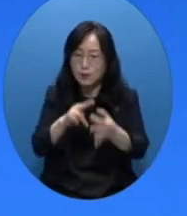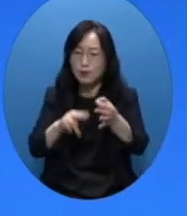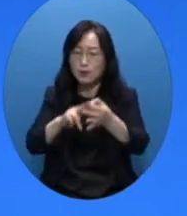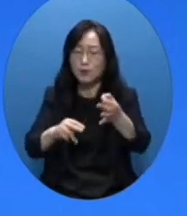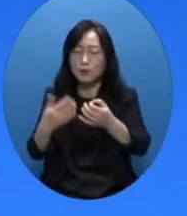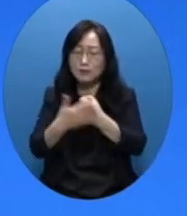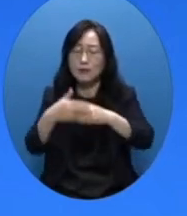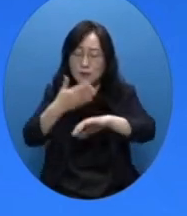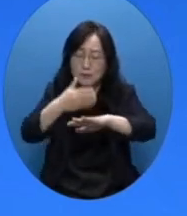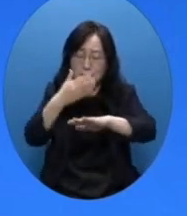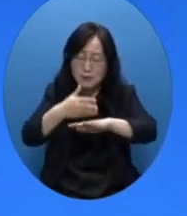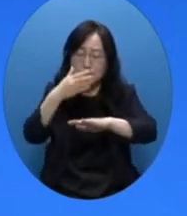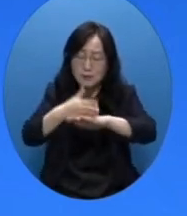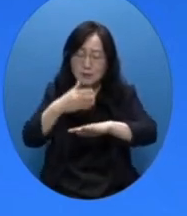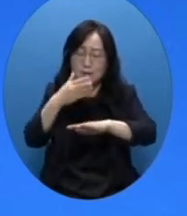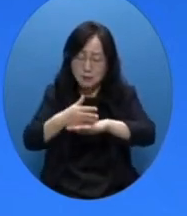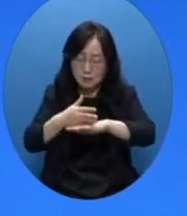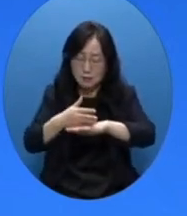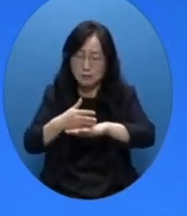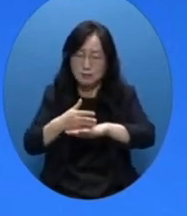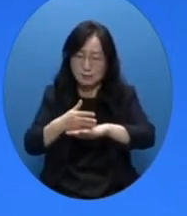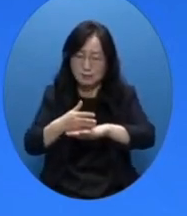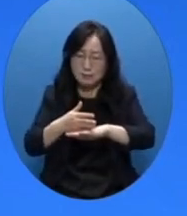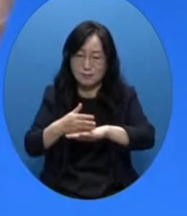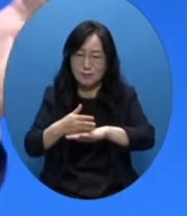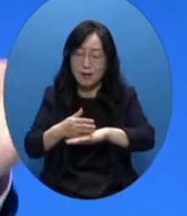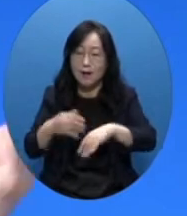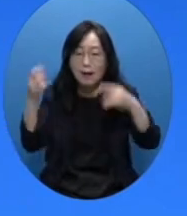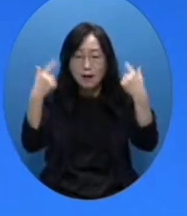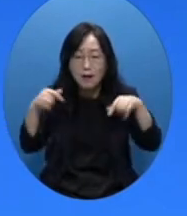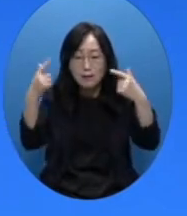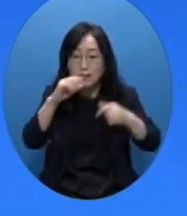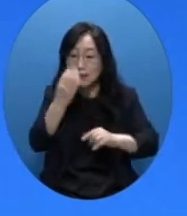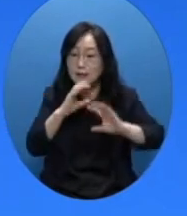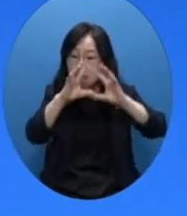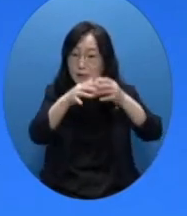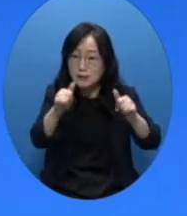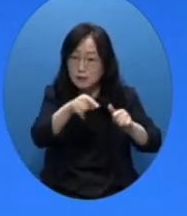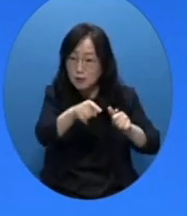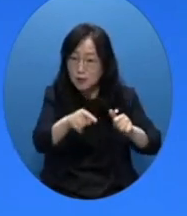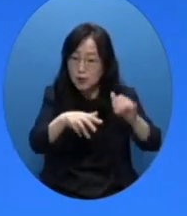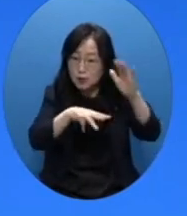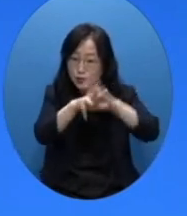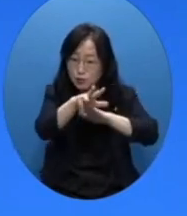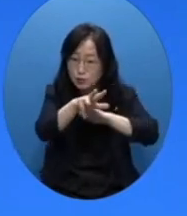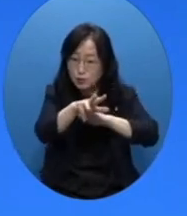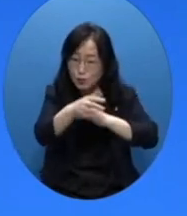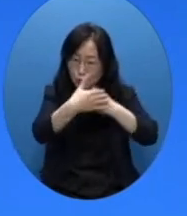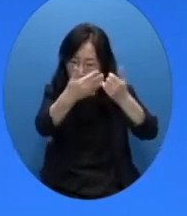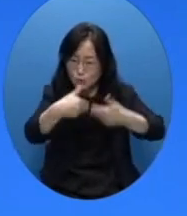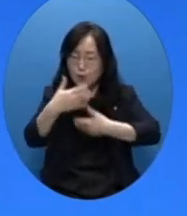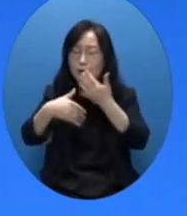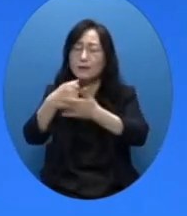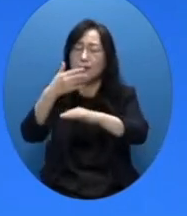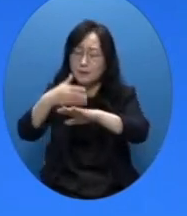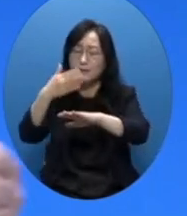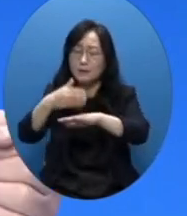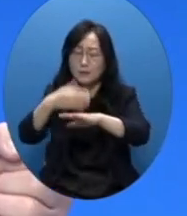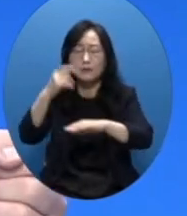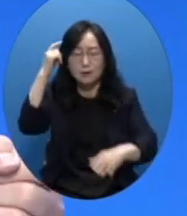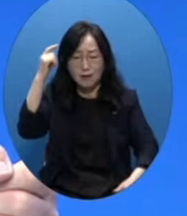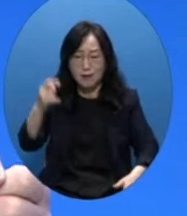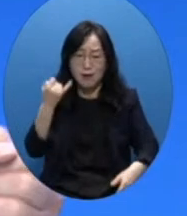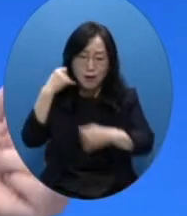감사합니다. 감사합니다. 감사합니다. 언제나 이스라엘 백성들은 출애굽 사건을 기억하면서 감사했습니다. 홍해를 갈라주신